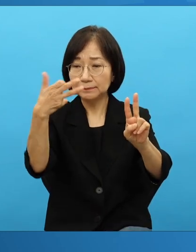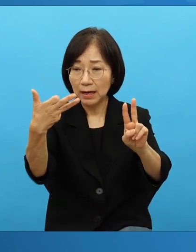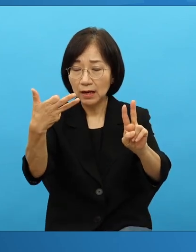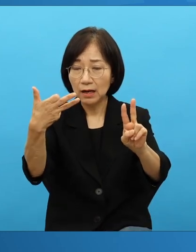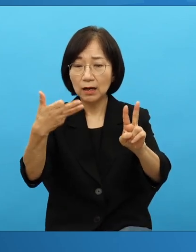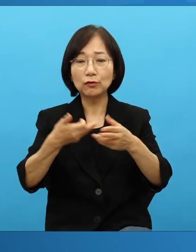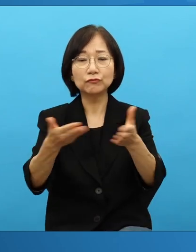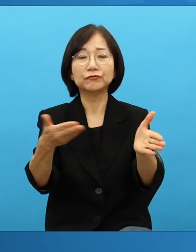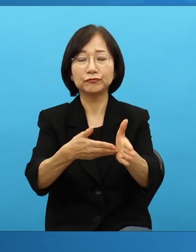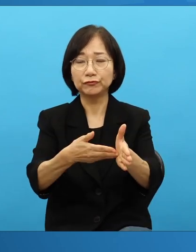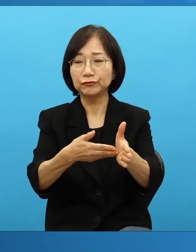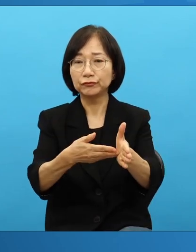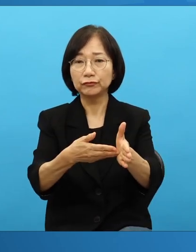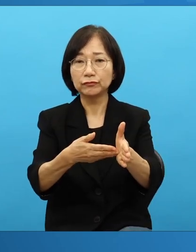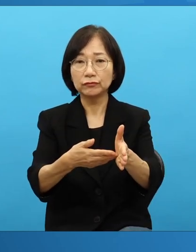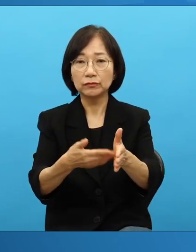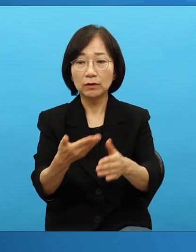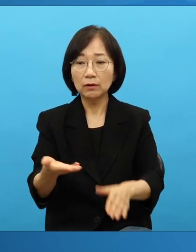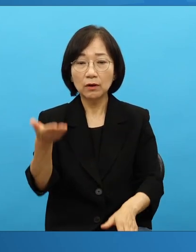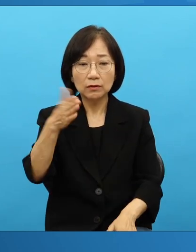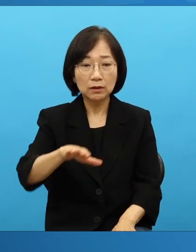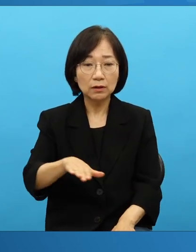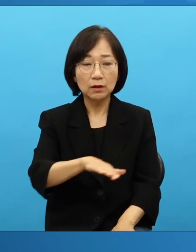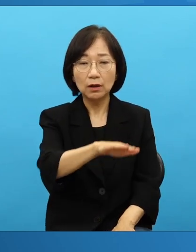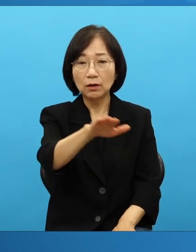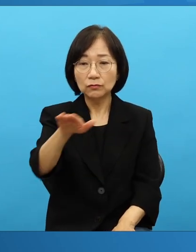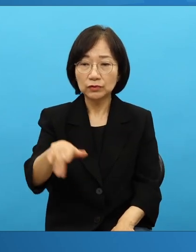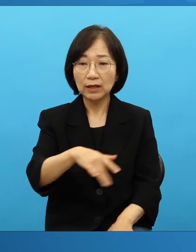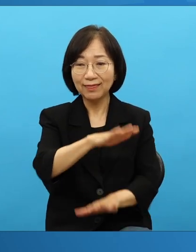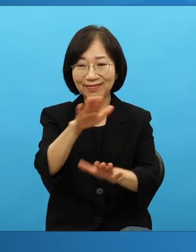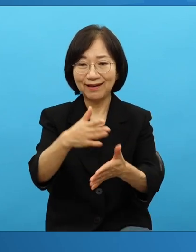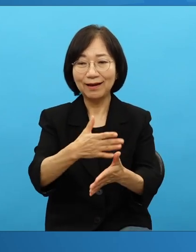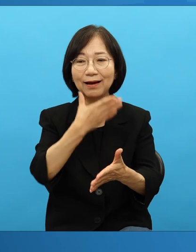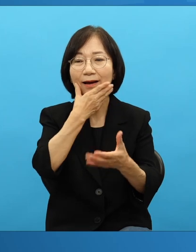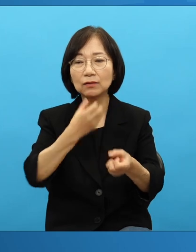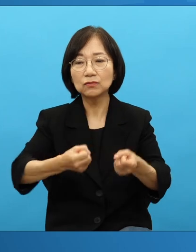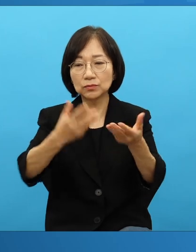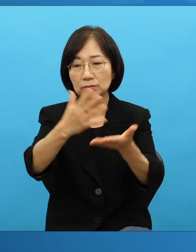神将伊甸园所有的祝福赐给了我们。 근데 이걸 지금 우리가 모르고 있는 게 아니고 뺏기버린 거죠.